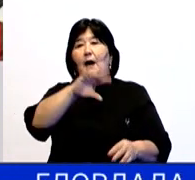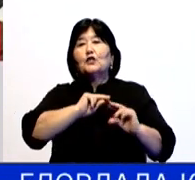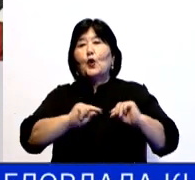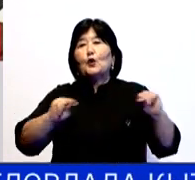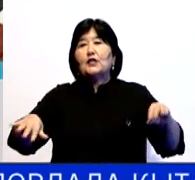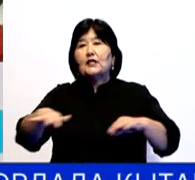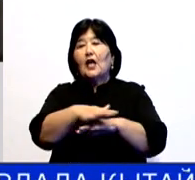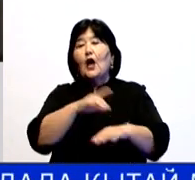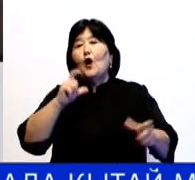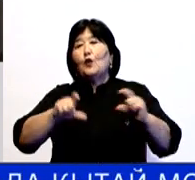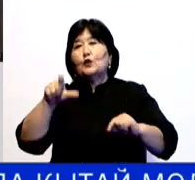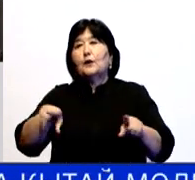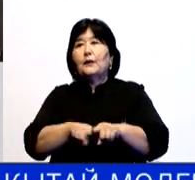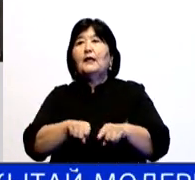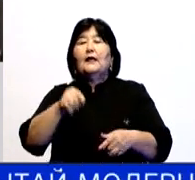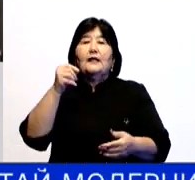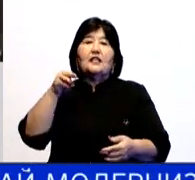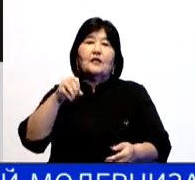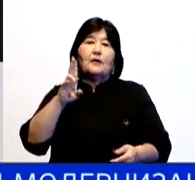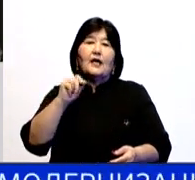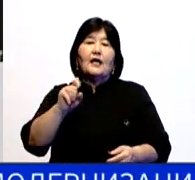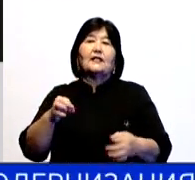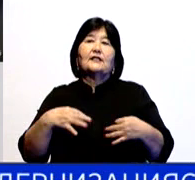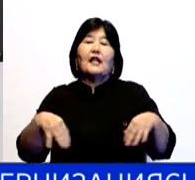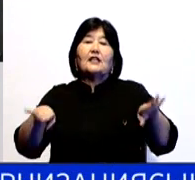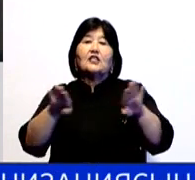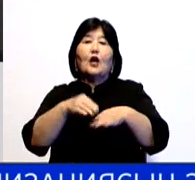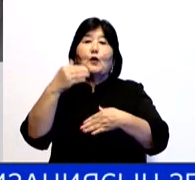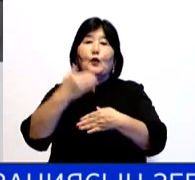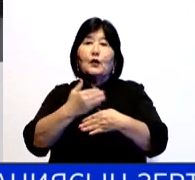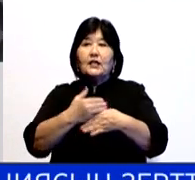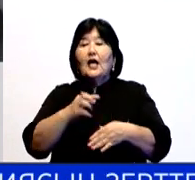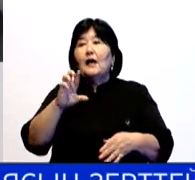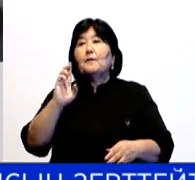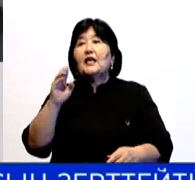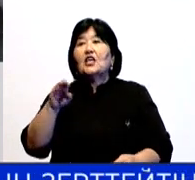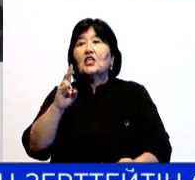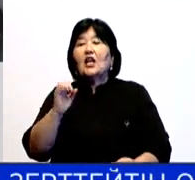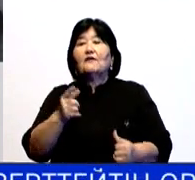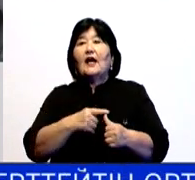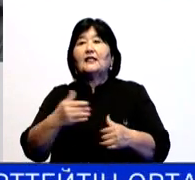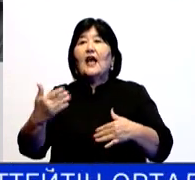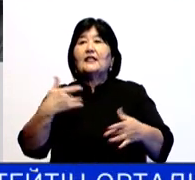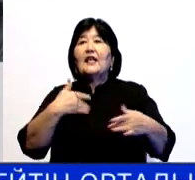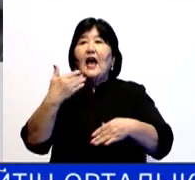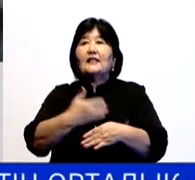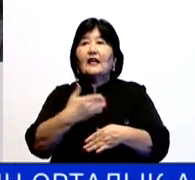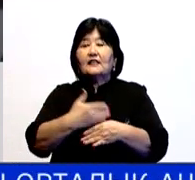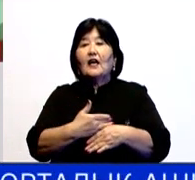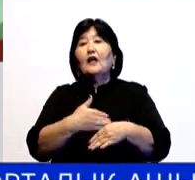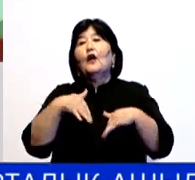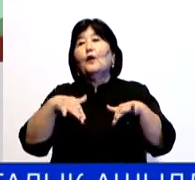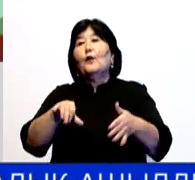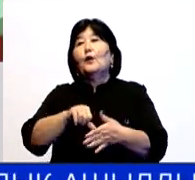қауымы, студенттер болып, темірқазық атты салтанатты жабылу кешін Бекежанов атындағы театрда